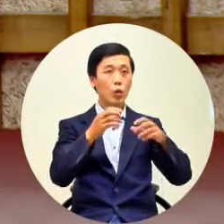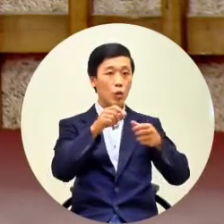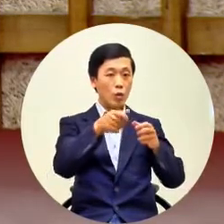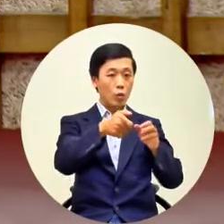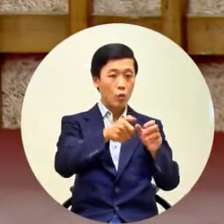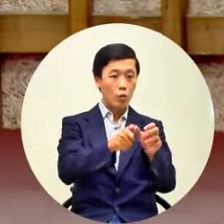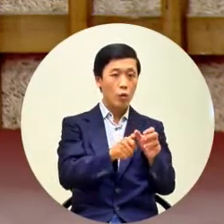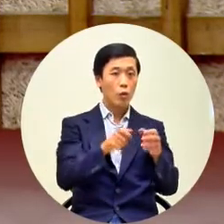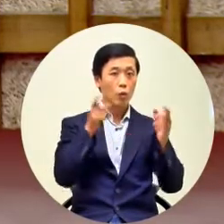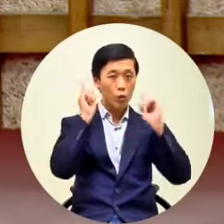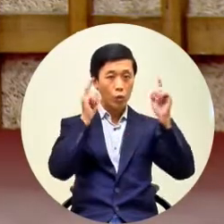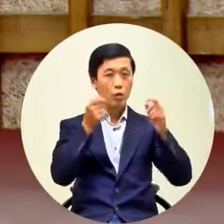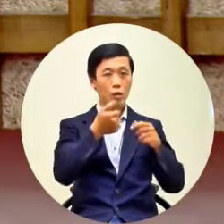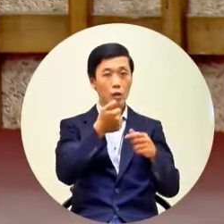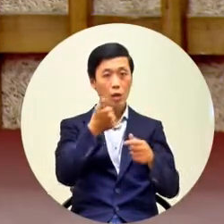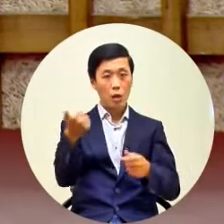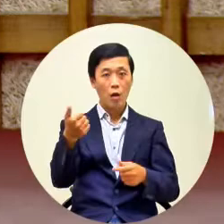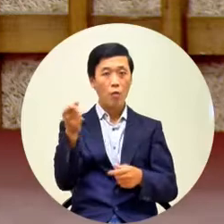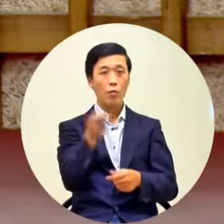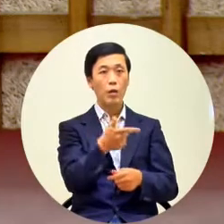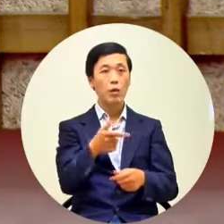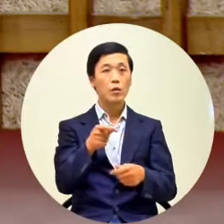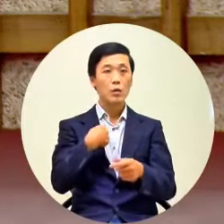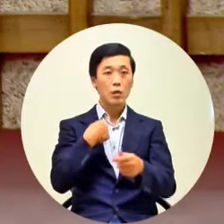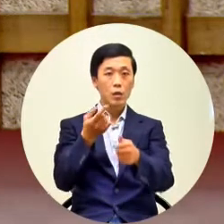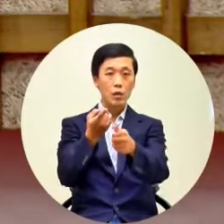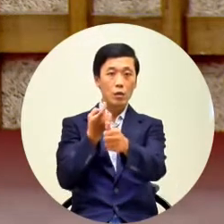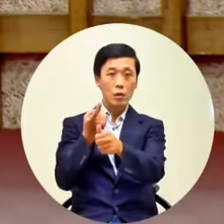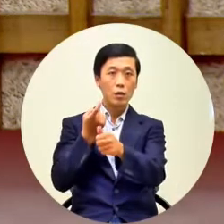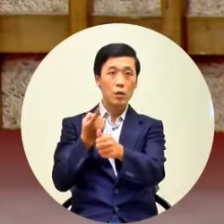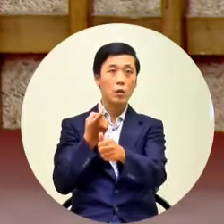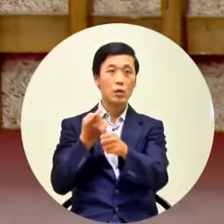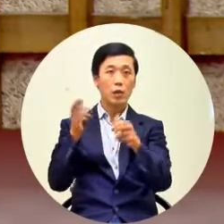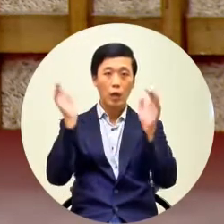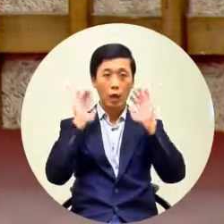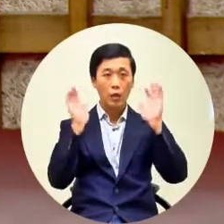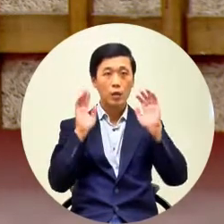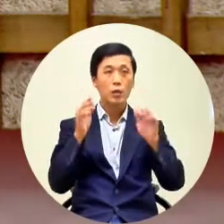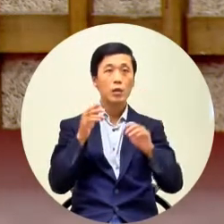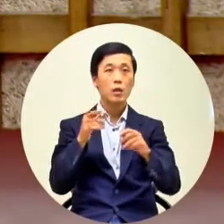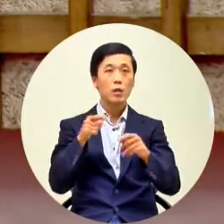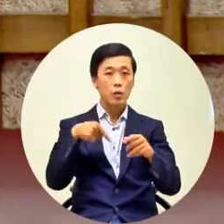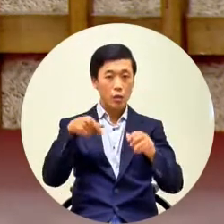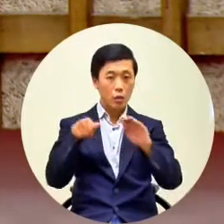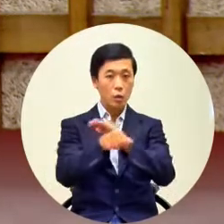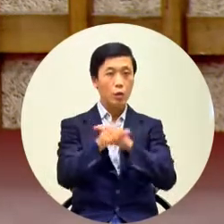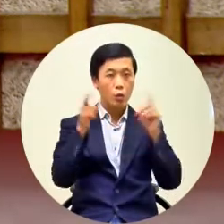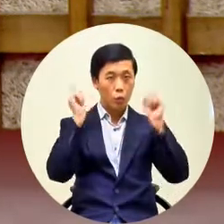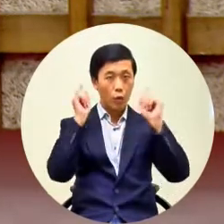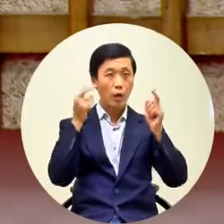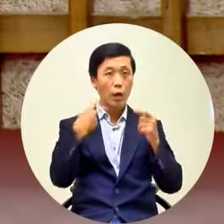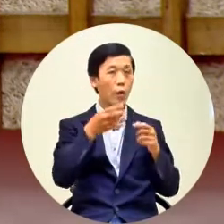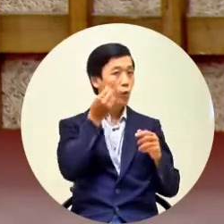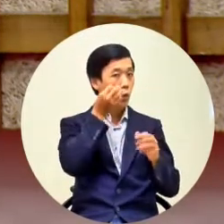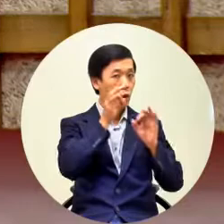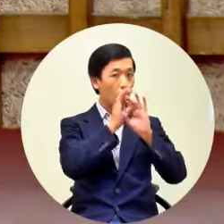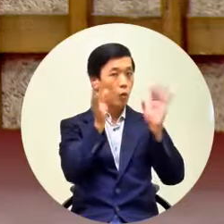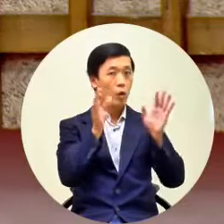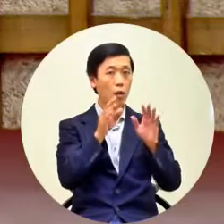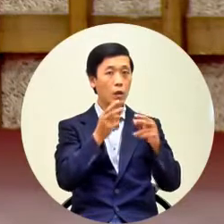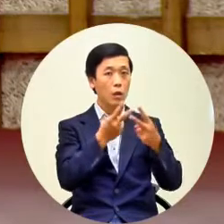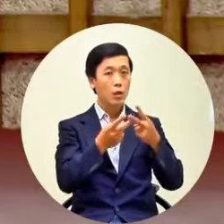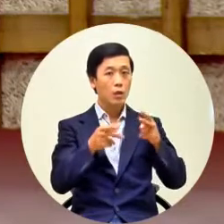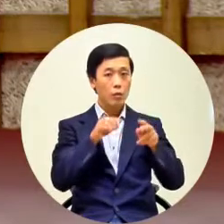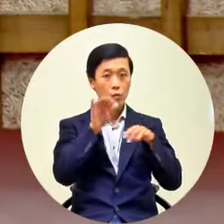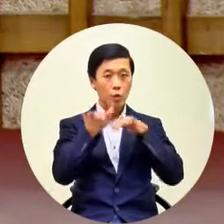所以呢，其实这些才是会真正吸引当地的孩子们游玩跟观光客来到这里，享